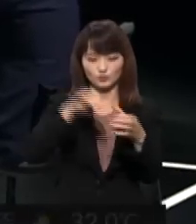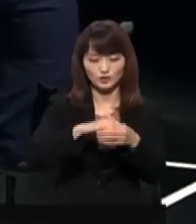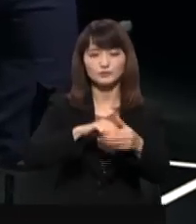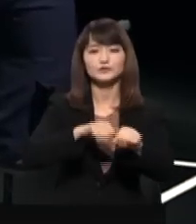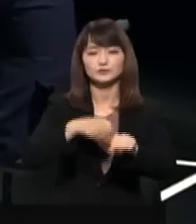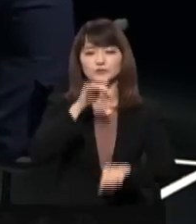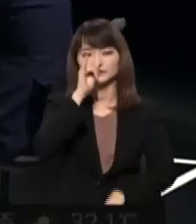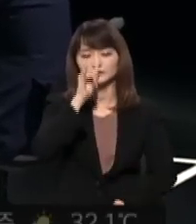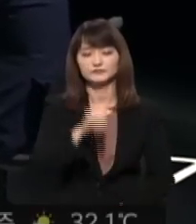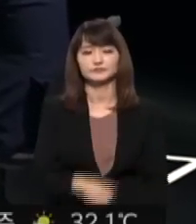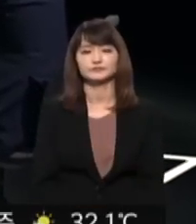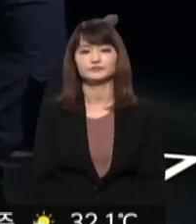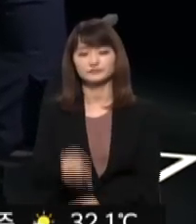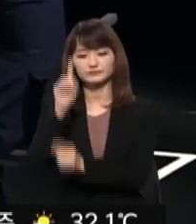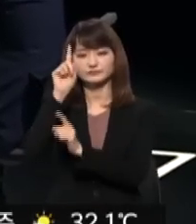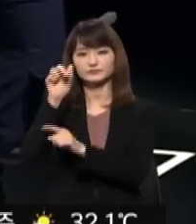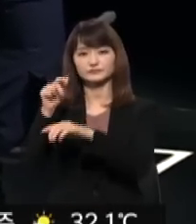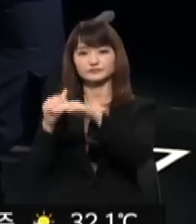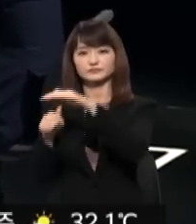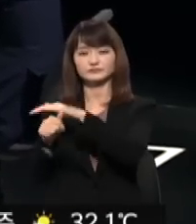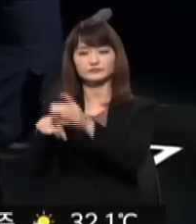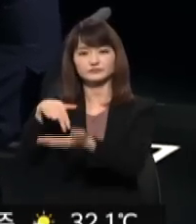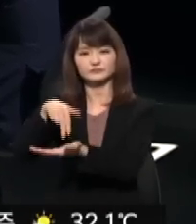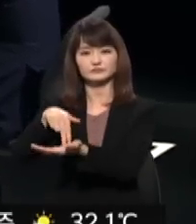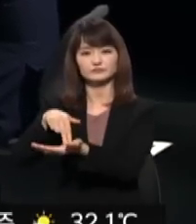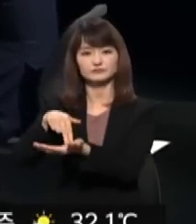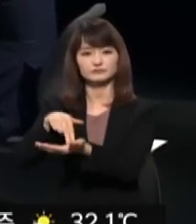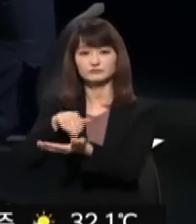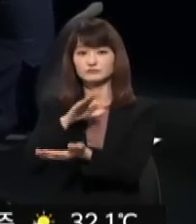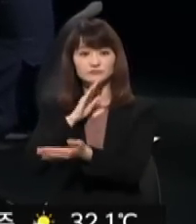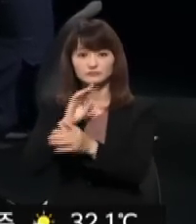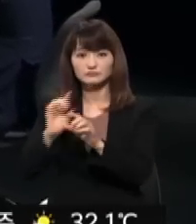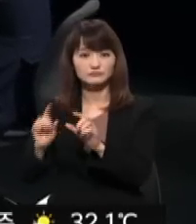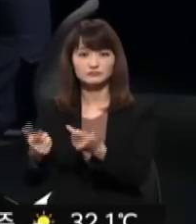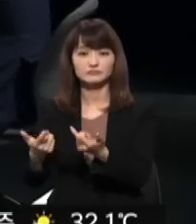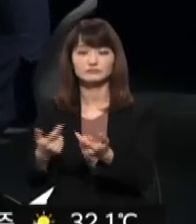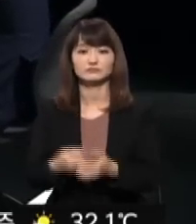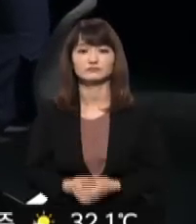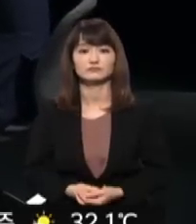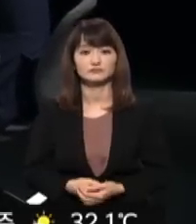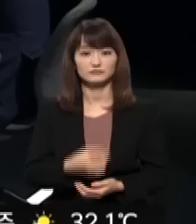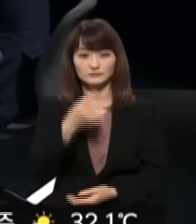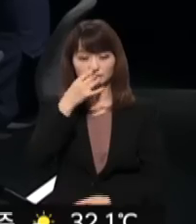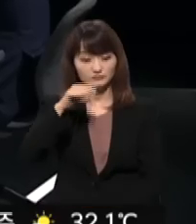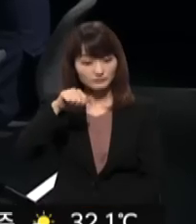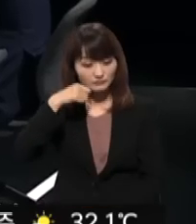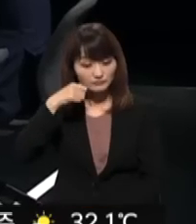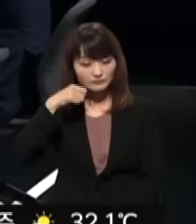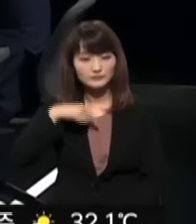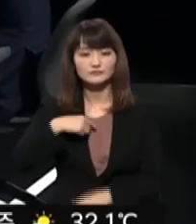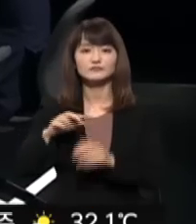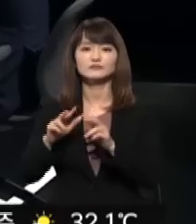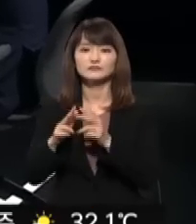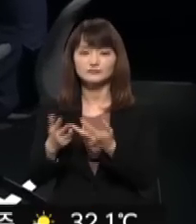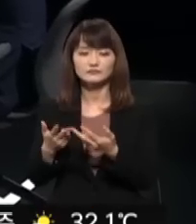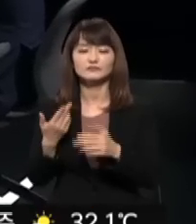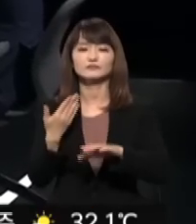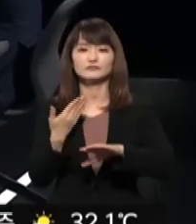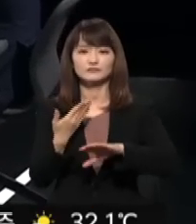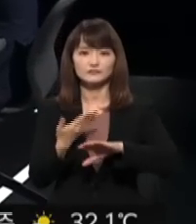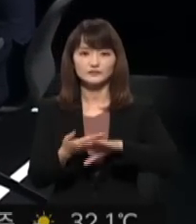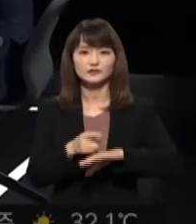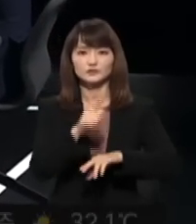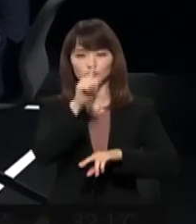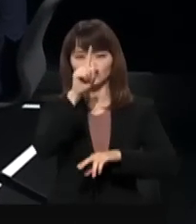고발인 측의 주장인데 이준석 대표 측은 사실 묵은이다 그리고 밥을 먹은 것 예를 들어서 본인 뭐